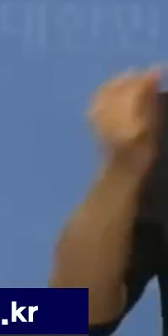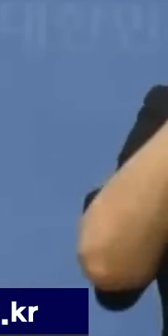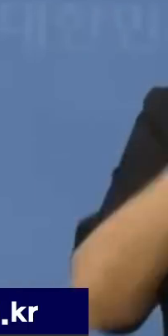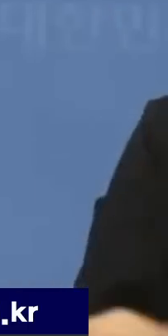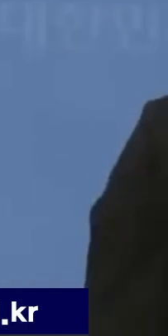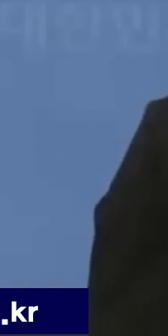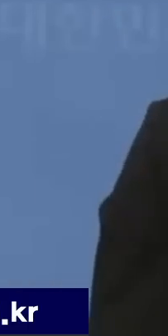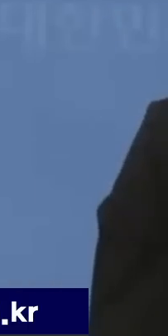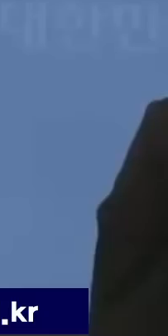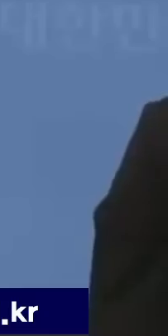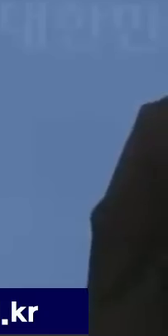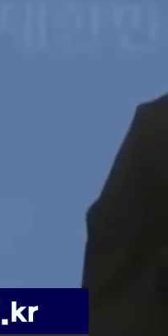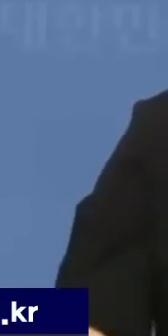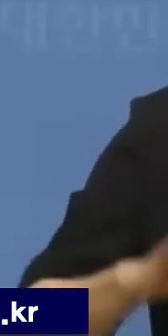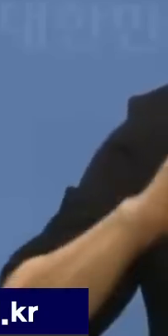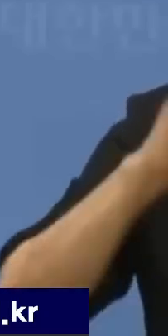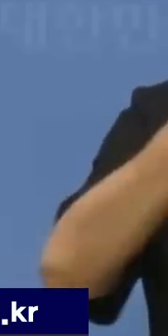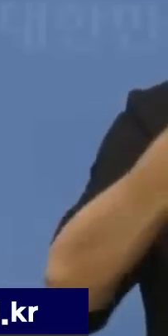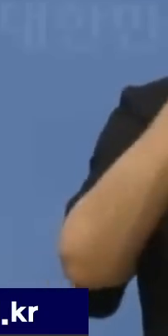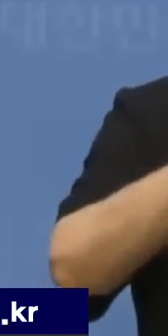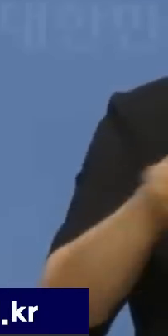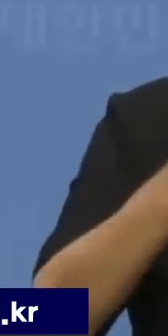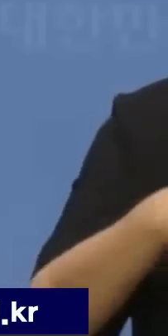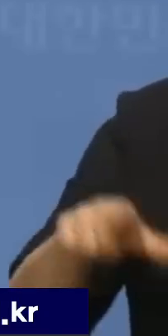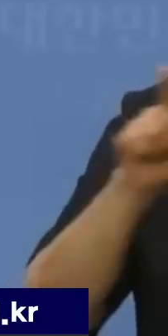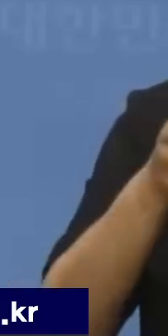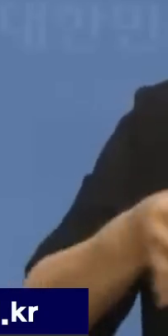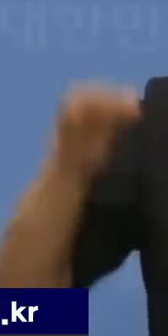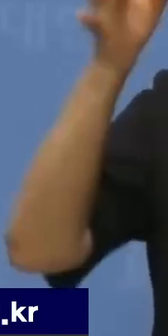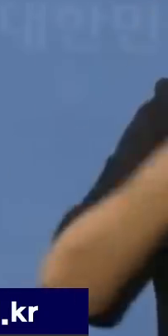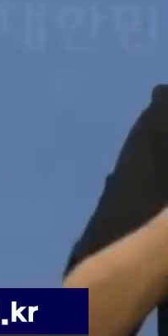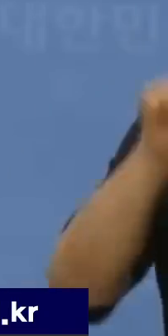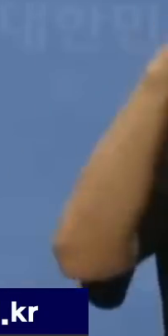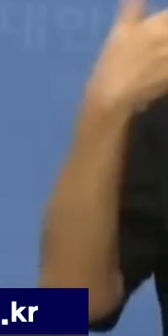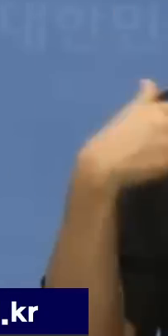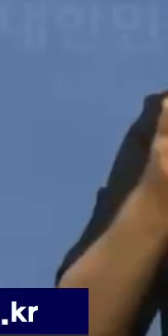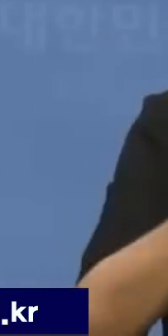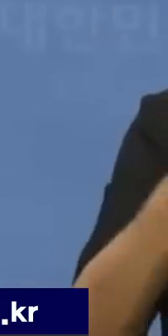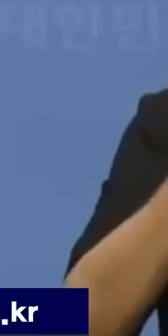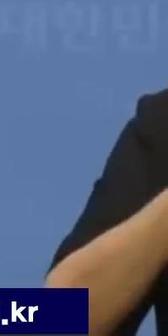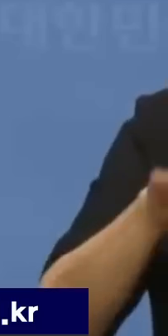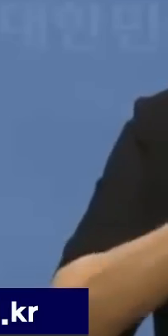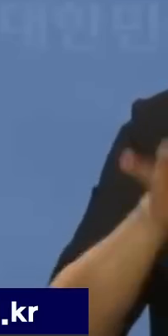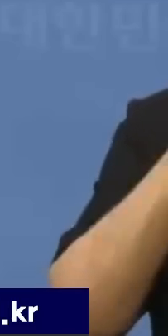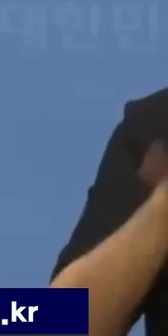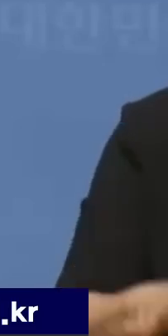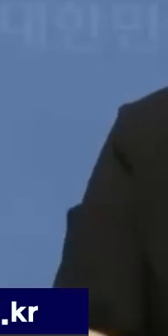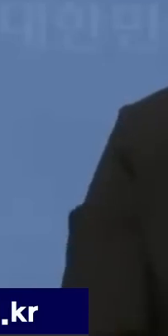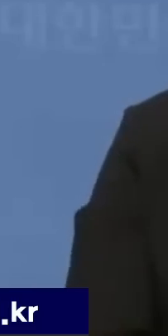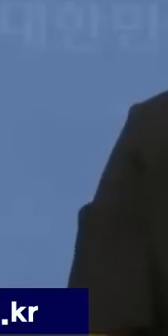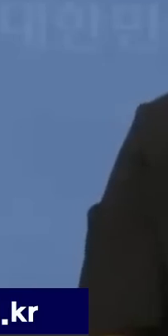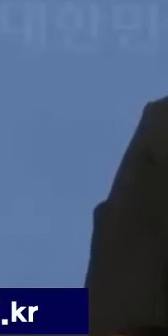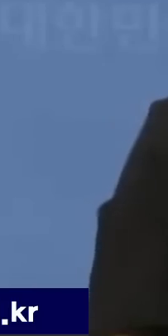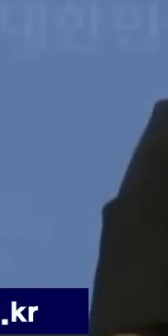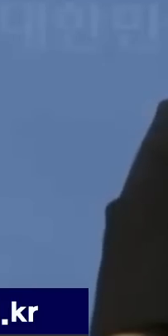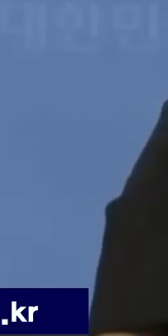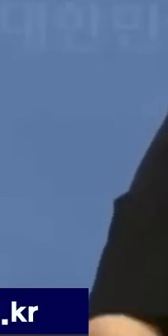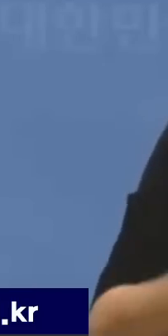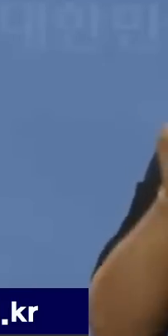유지하십니까 국제유가와 가스 가격이 올랐을 때 전정부 탓을 한다고 해결되지 않습니다